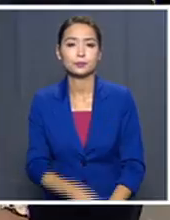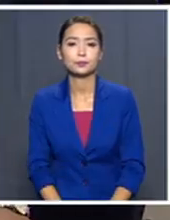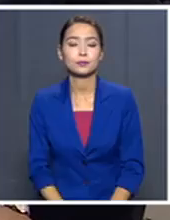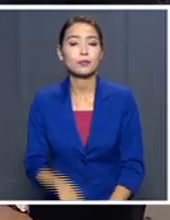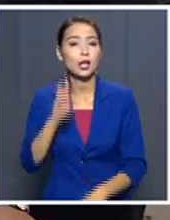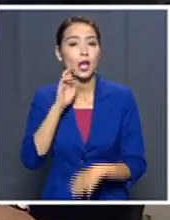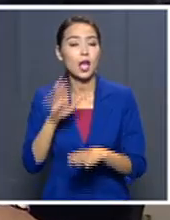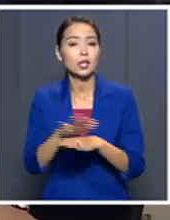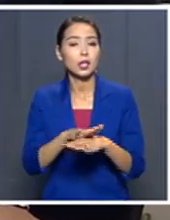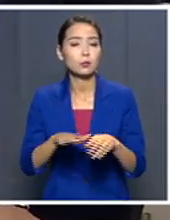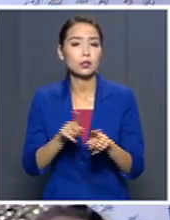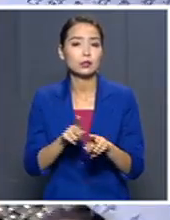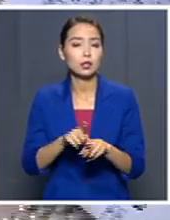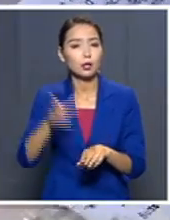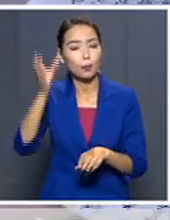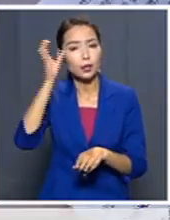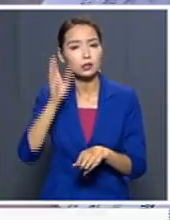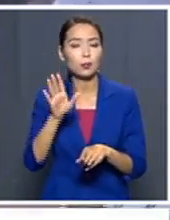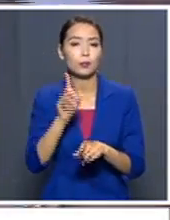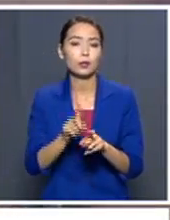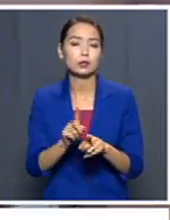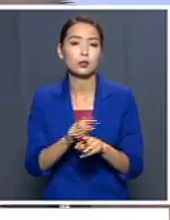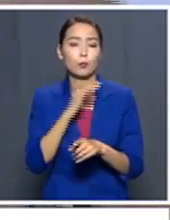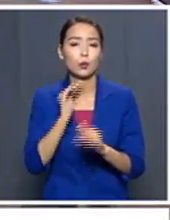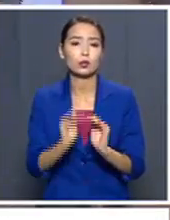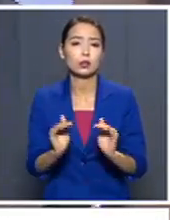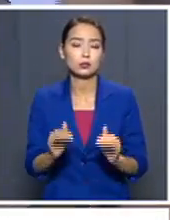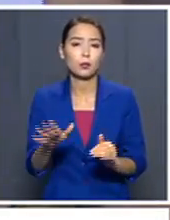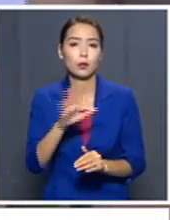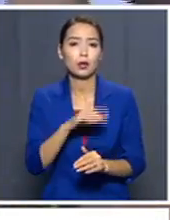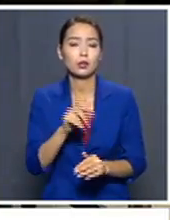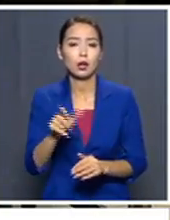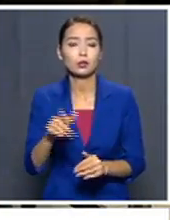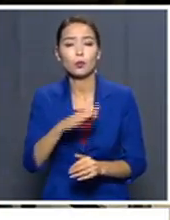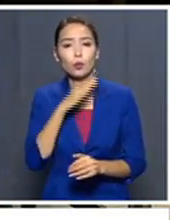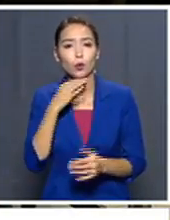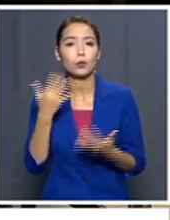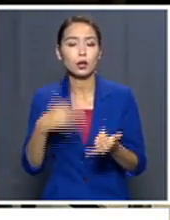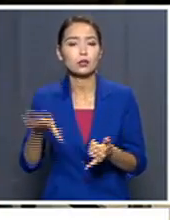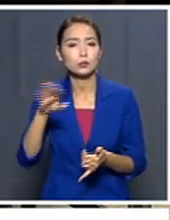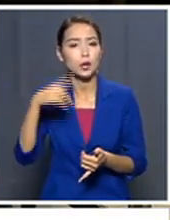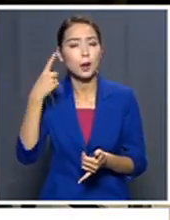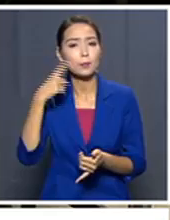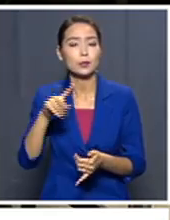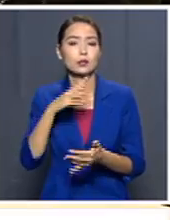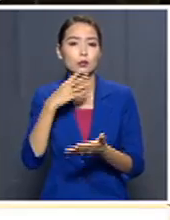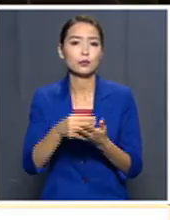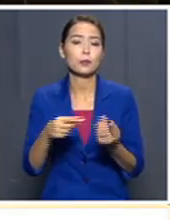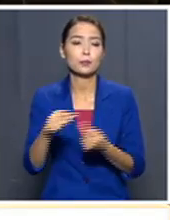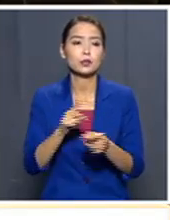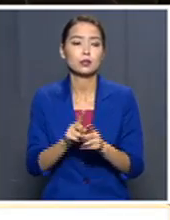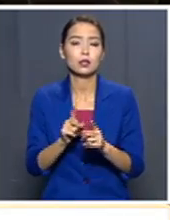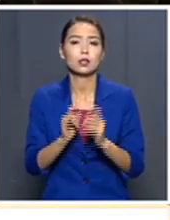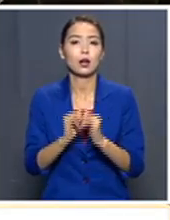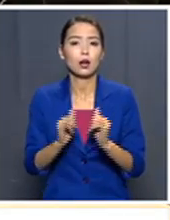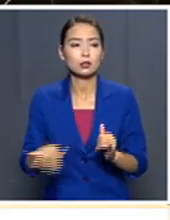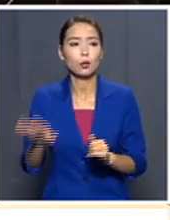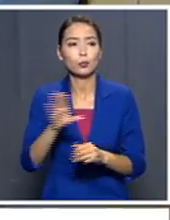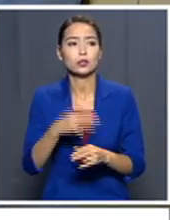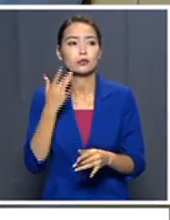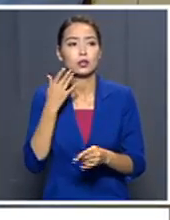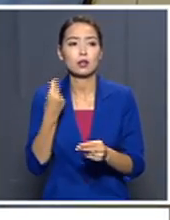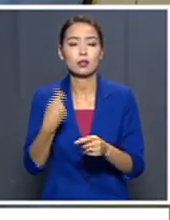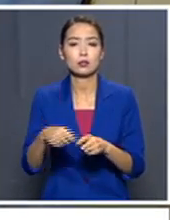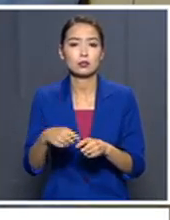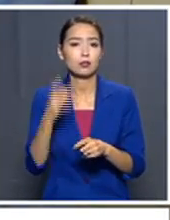Елімізде дарынды жастардың түрлі стартап жобалары жетерлік, бірақ бизнес идеясын бірден іске асырып, аяққа тұрып кету үшін қаржылай қолдау